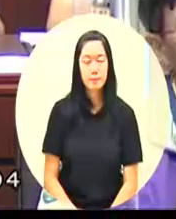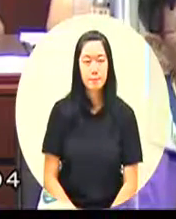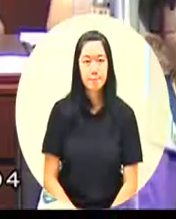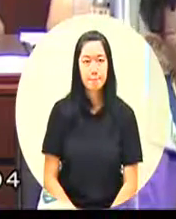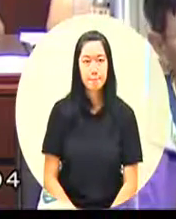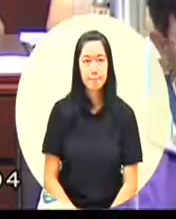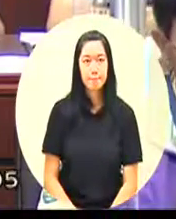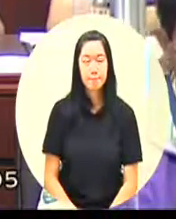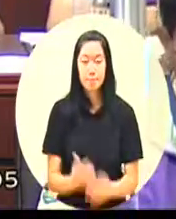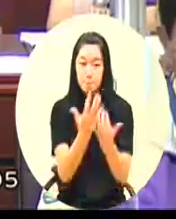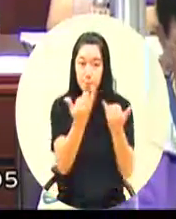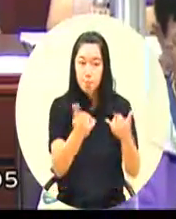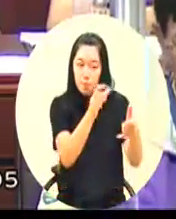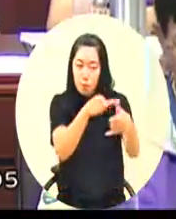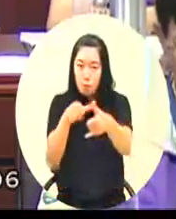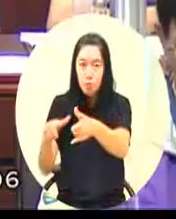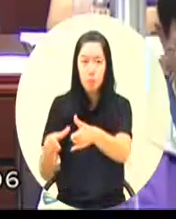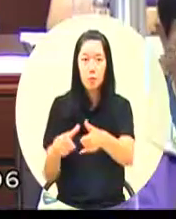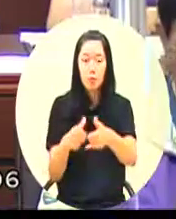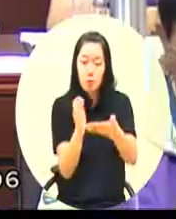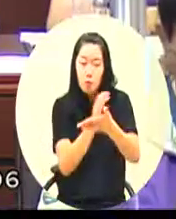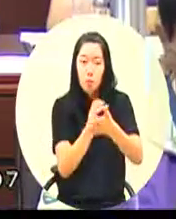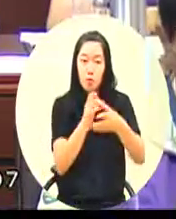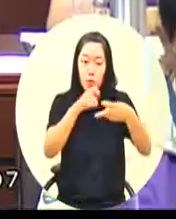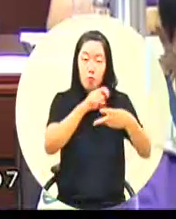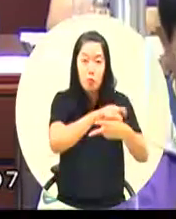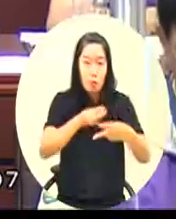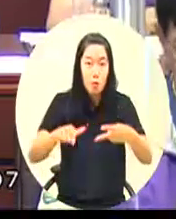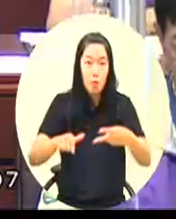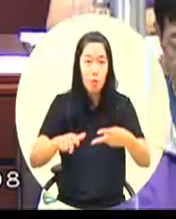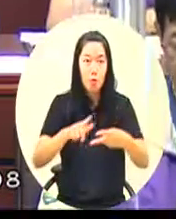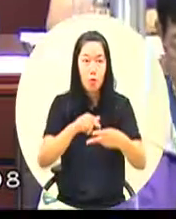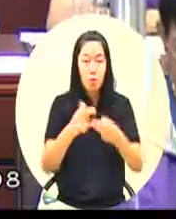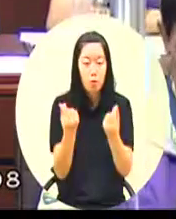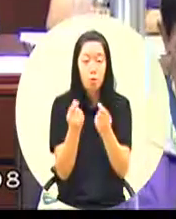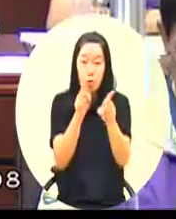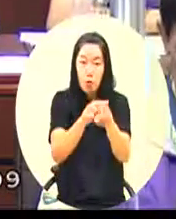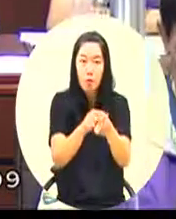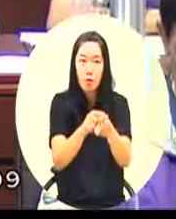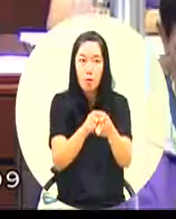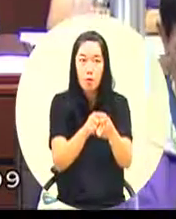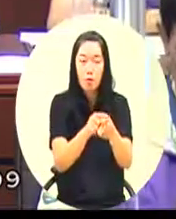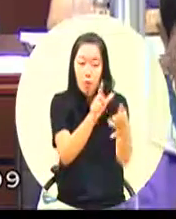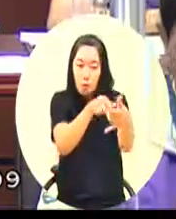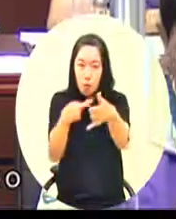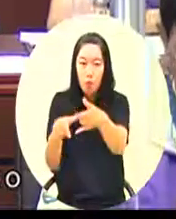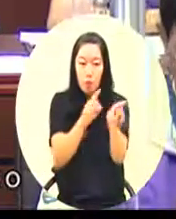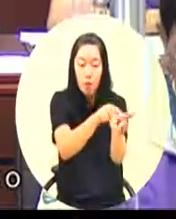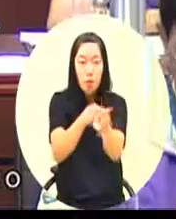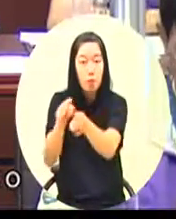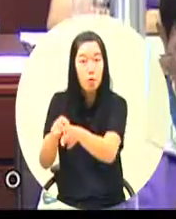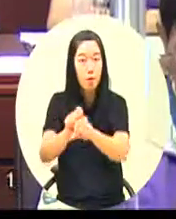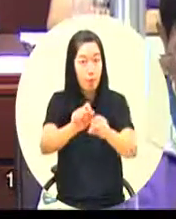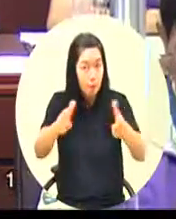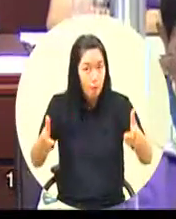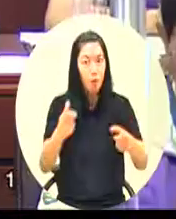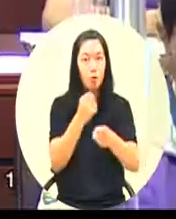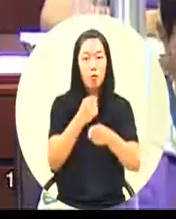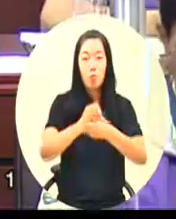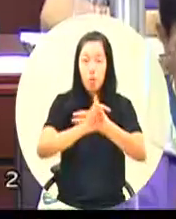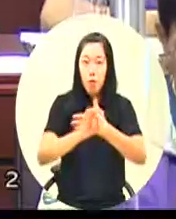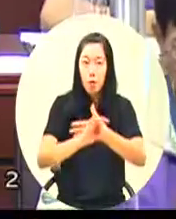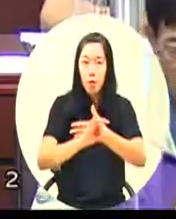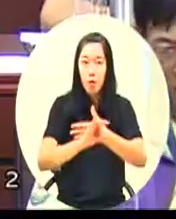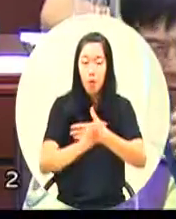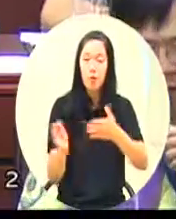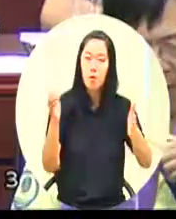学生的测验工具的使用会比较是一就是学生的那个个别需要。当然如果说到了